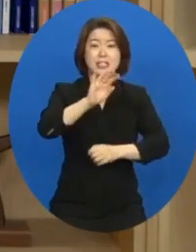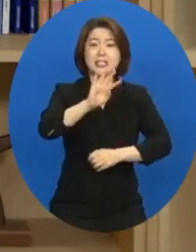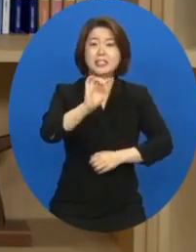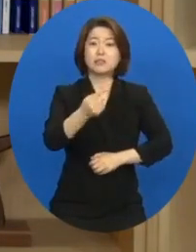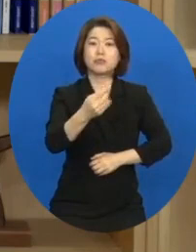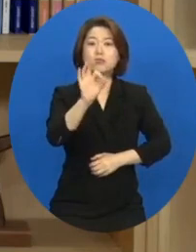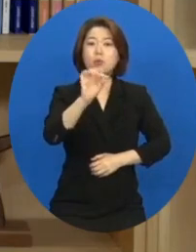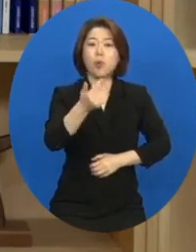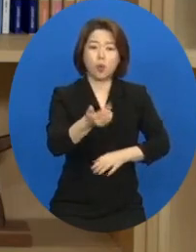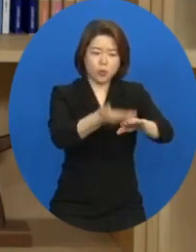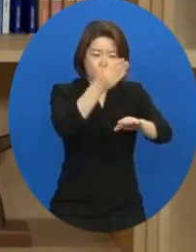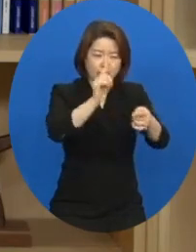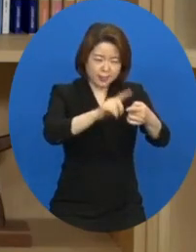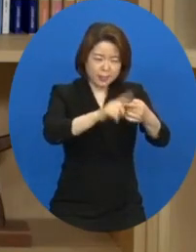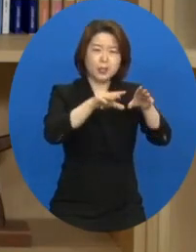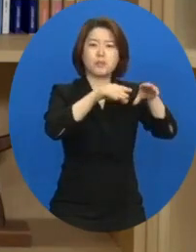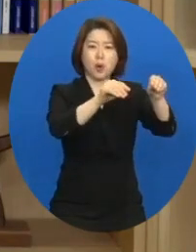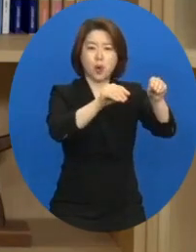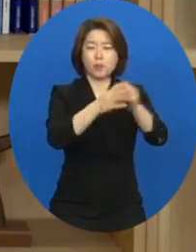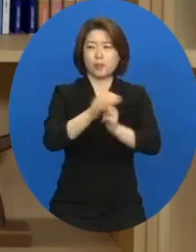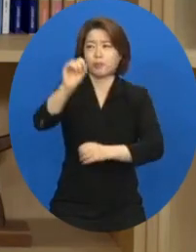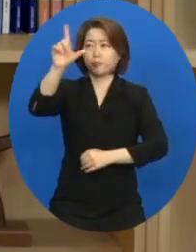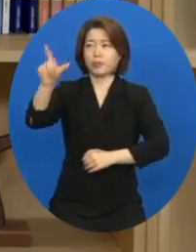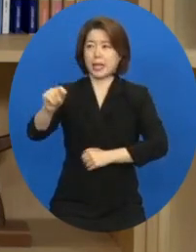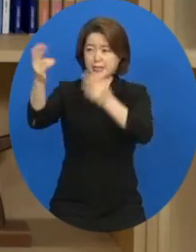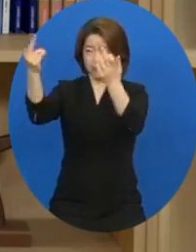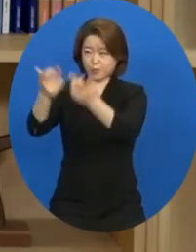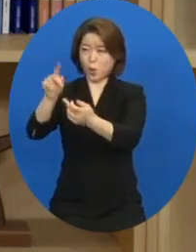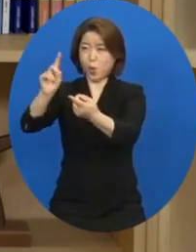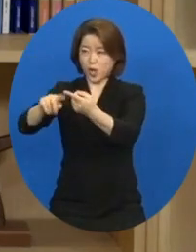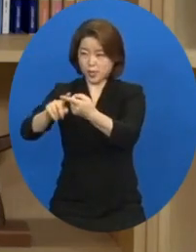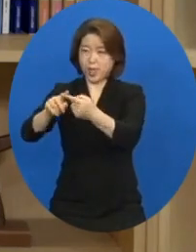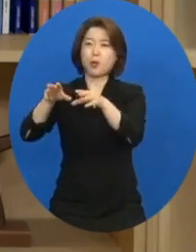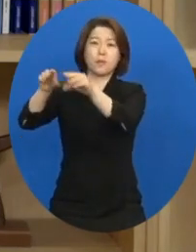달아 아야 론 골짜기에 머물러라